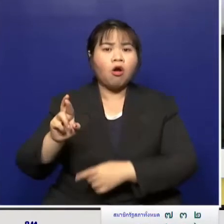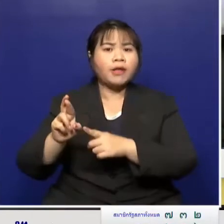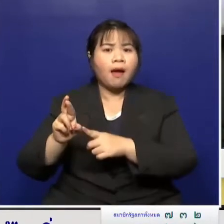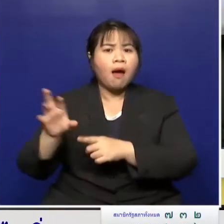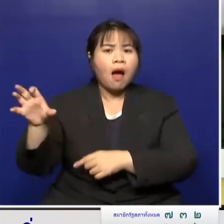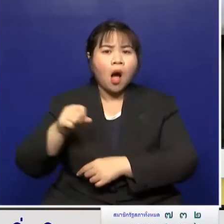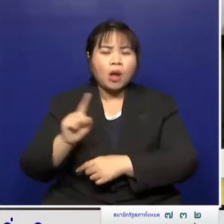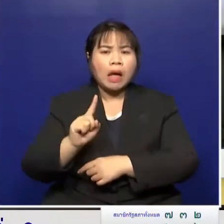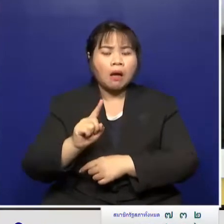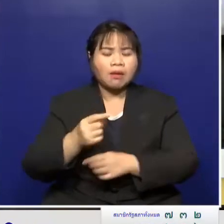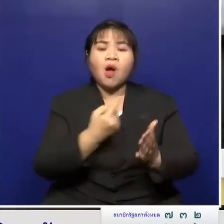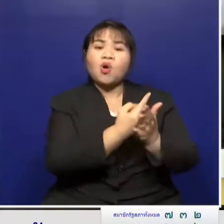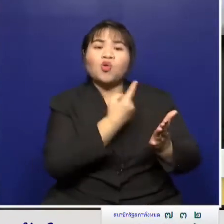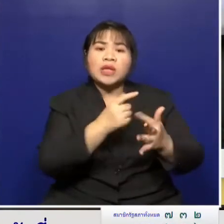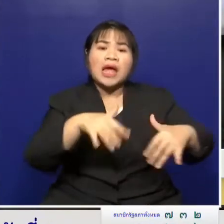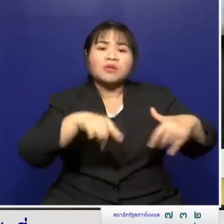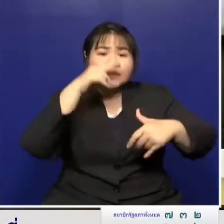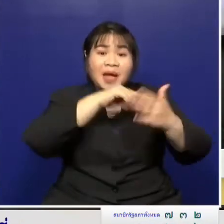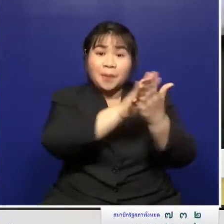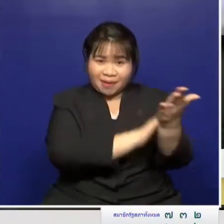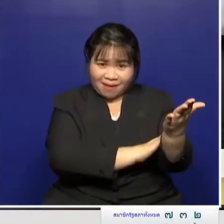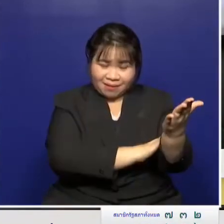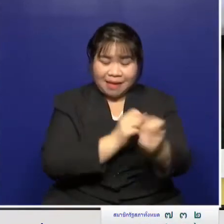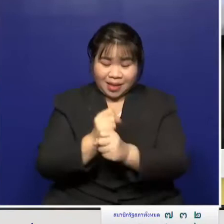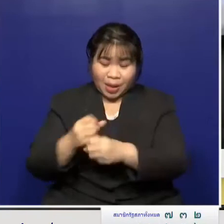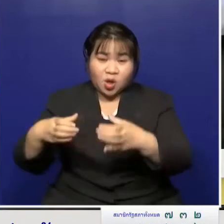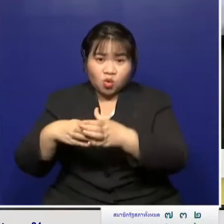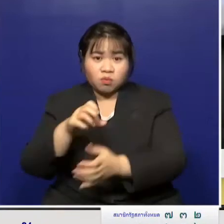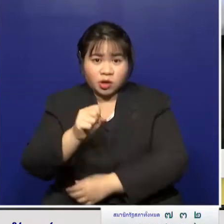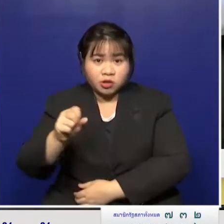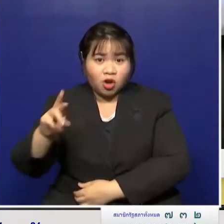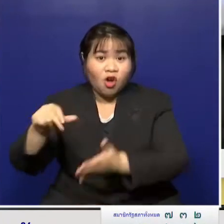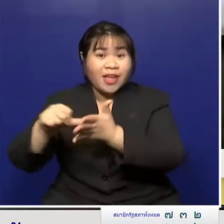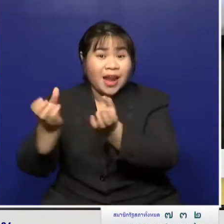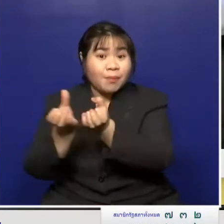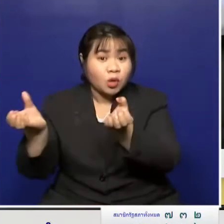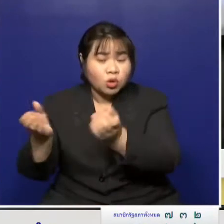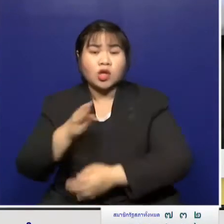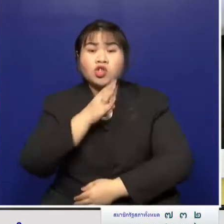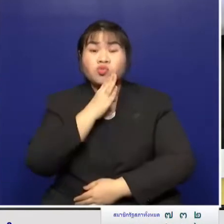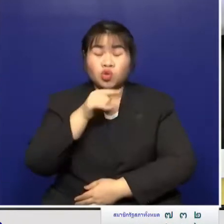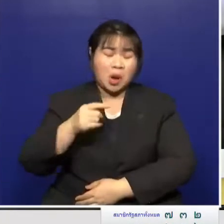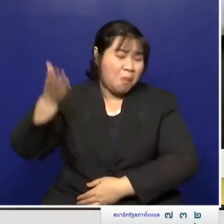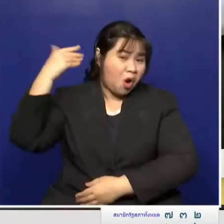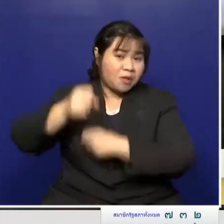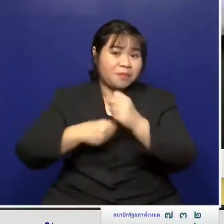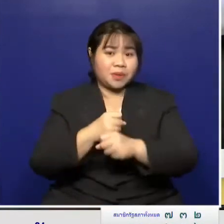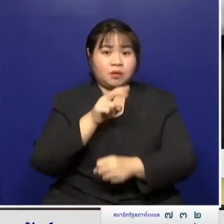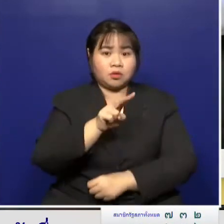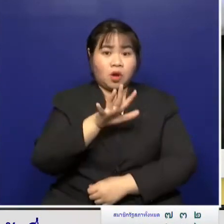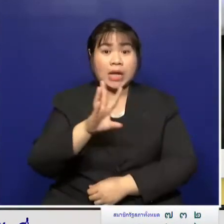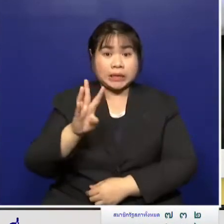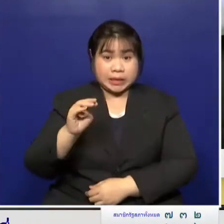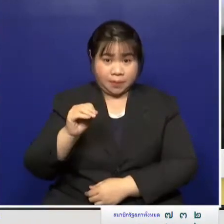เป็ตัวแทนของพน้ประชาชนตประเทศและถ้าเป็นไดลกษณะเดียวกันกับสอ สออ ล. ที่ตั้งมืปี 2.040